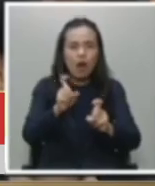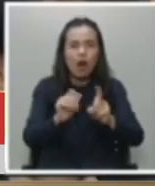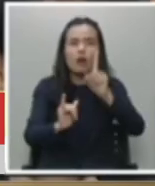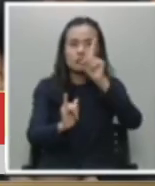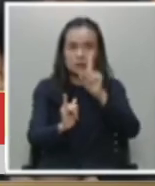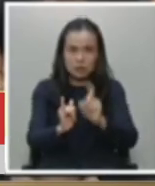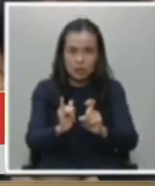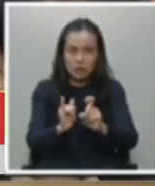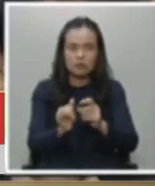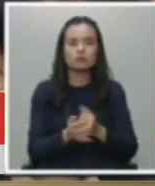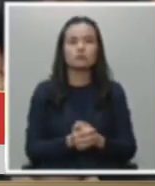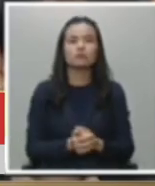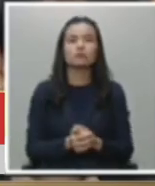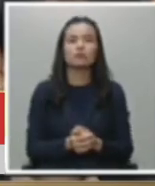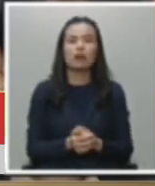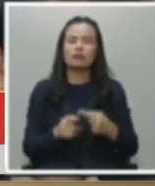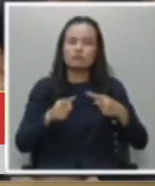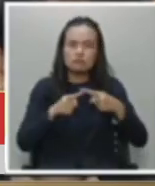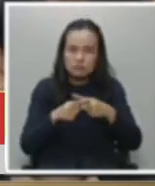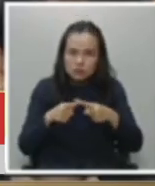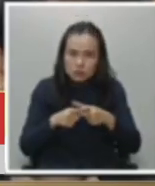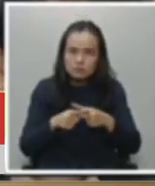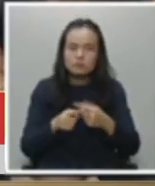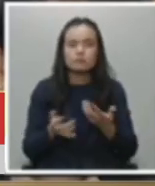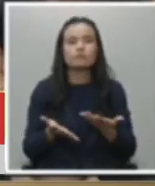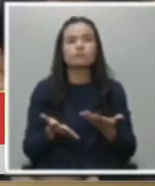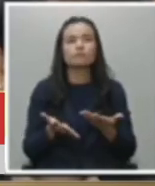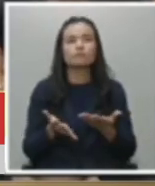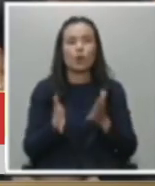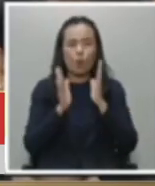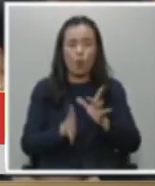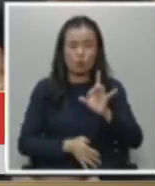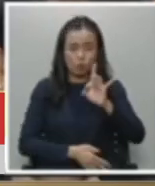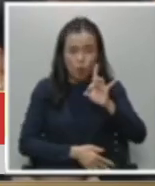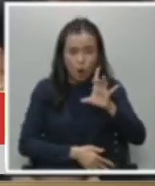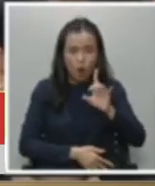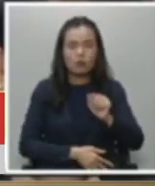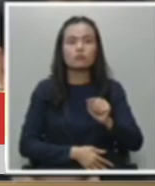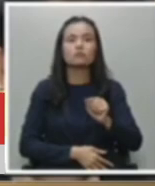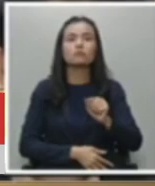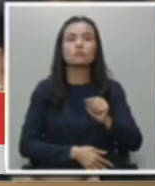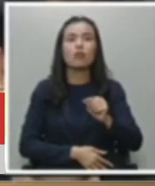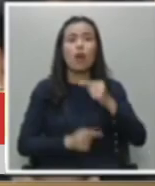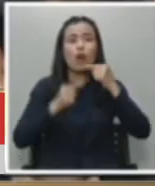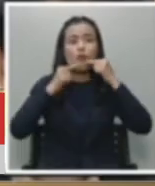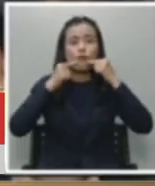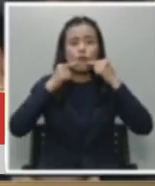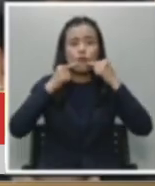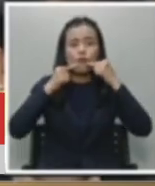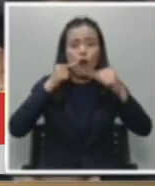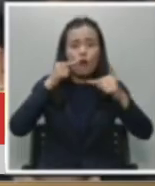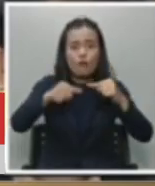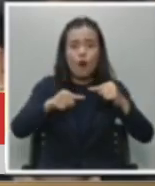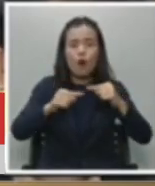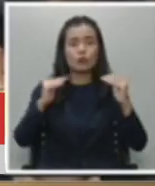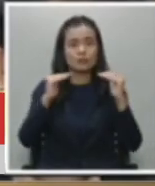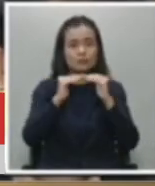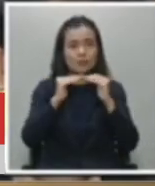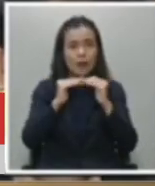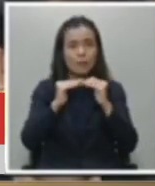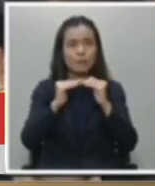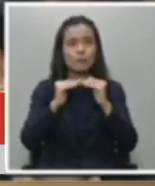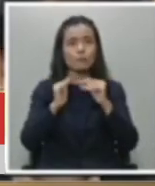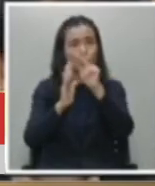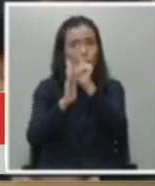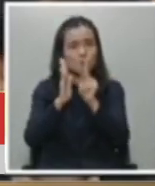ตบางรายมีความบาดเจ็บร่วมร้อยรายเขาจะไปฟ้องร้องขอความเป็นธรรมในทางแพ่งหรือทางอาญา